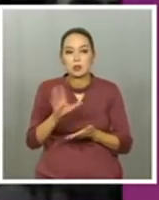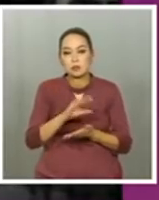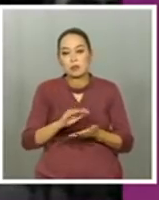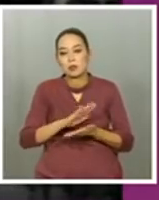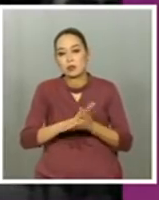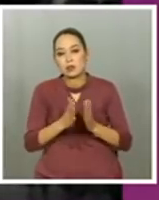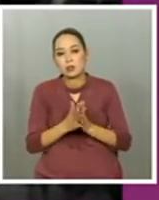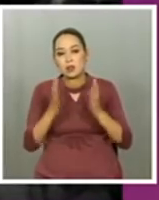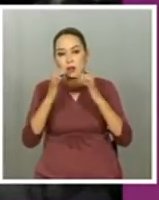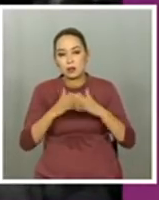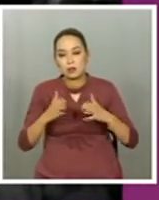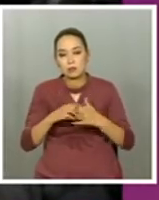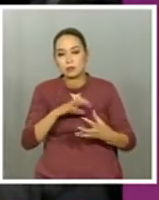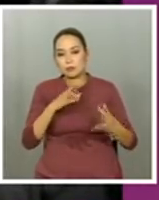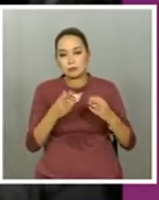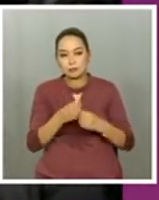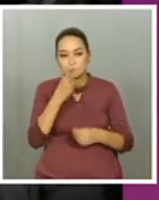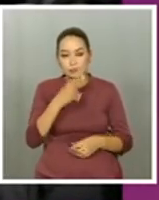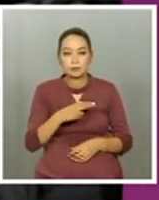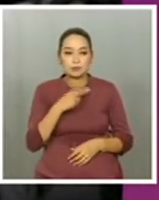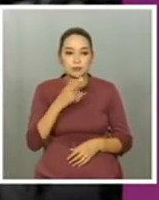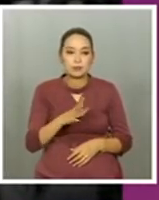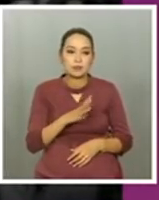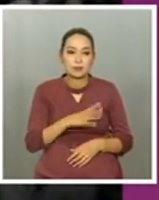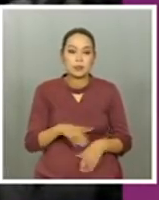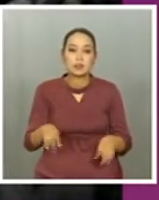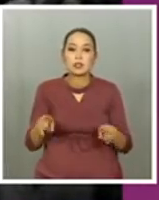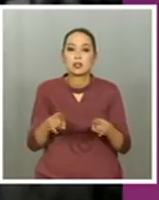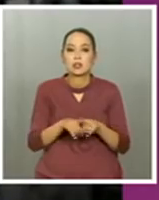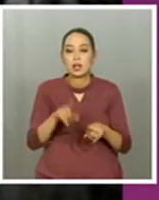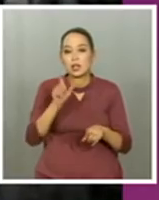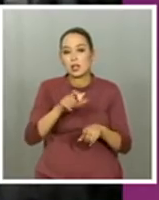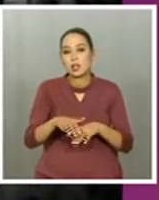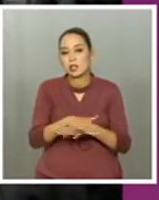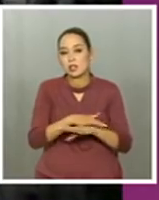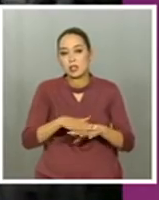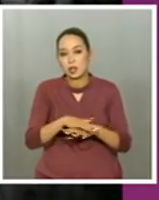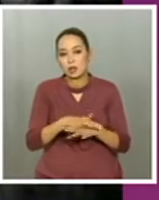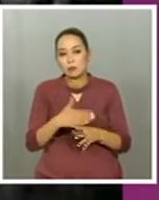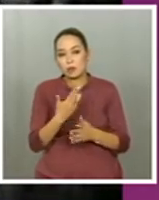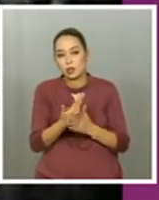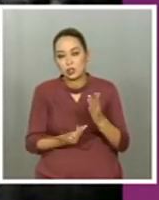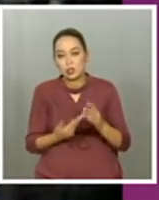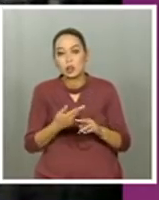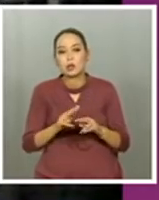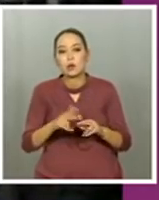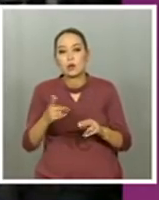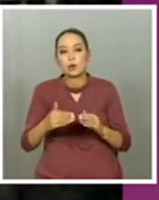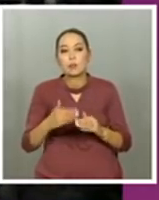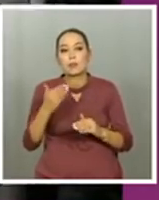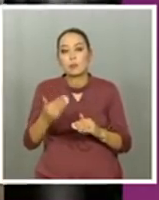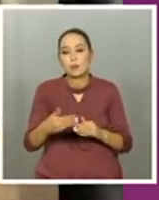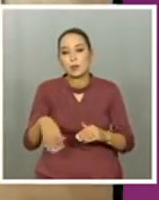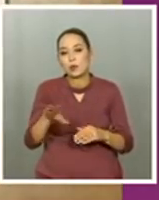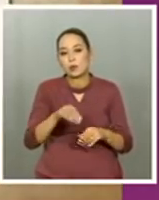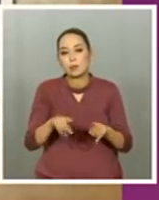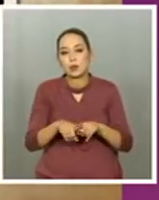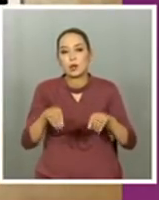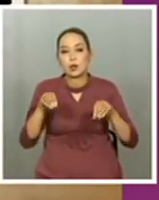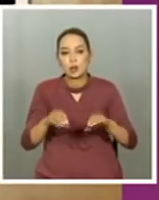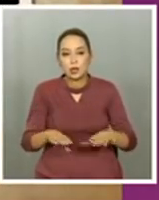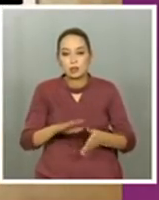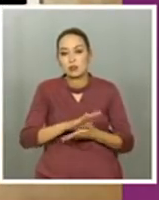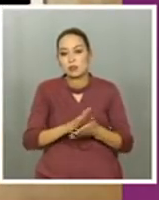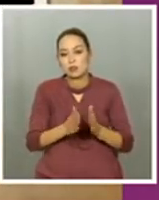мүмкін деген болатын. Сөйтіп, неміс халқының бөлінгендігі және олардан кейінгі бір-бірімен қосылу туралы пікір туа